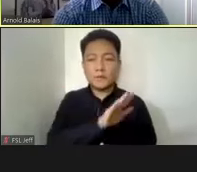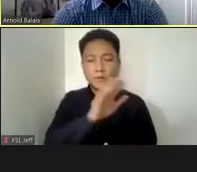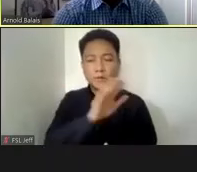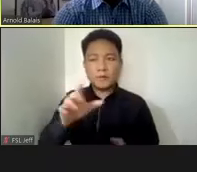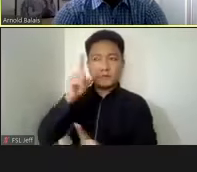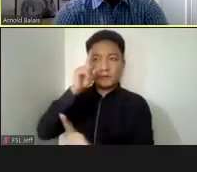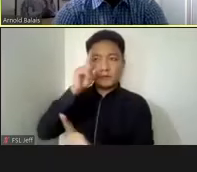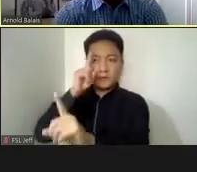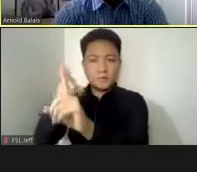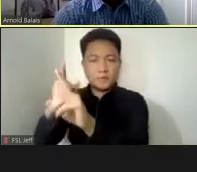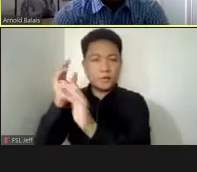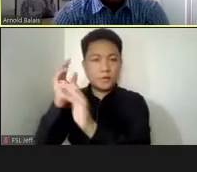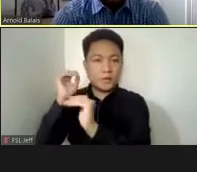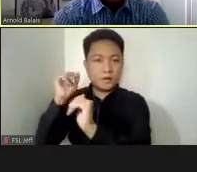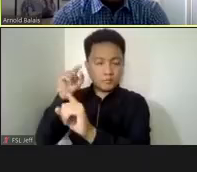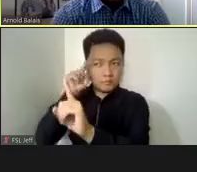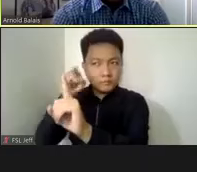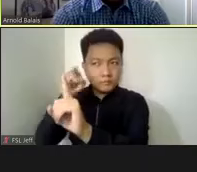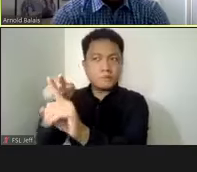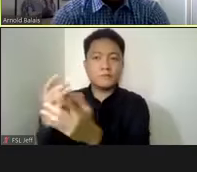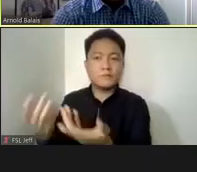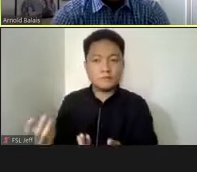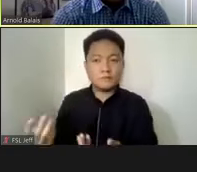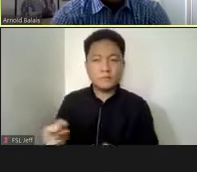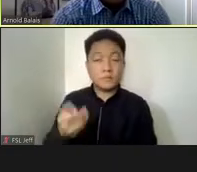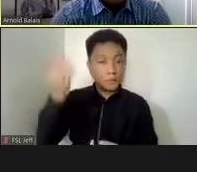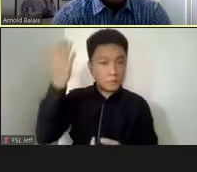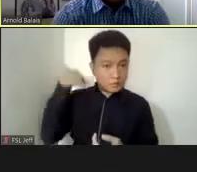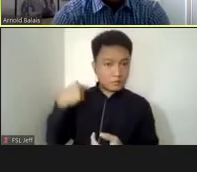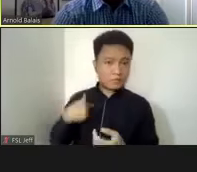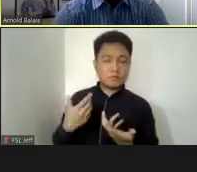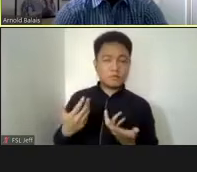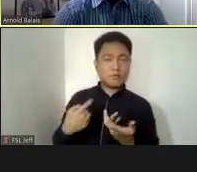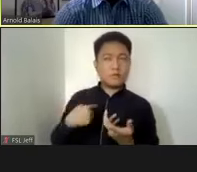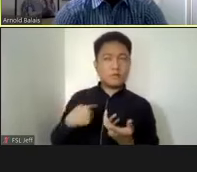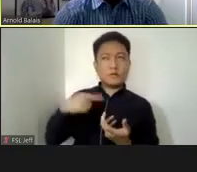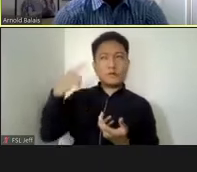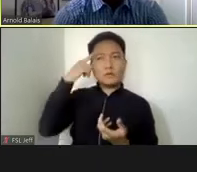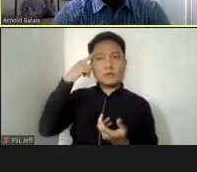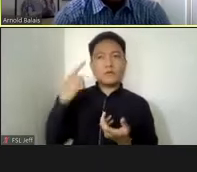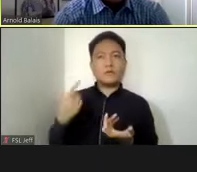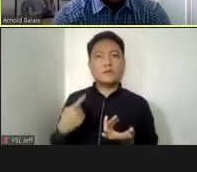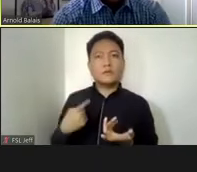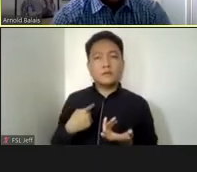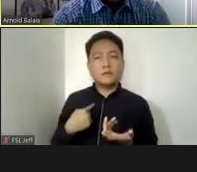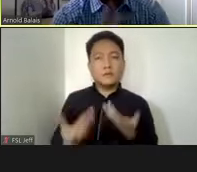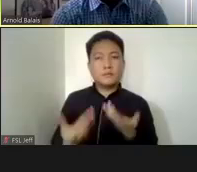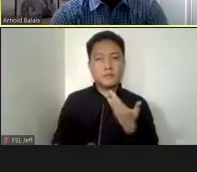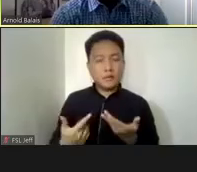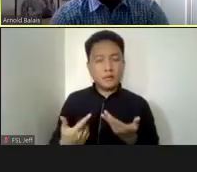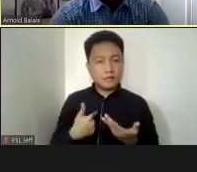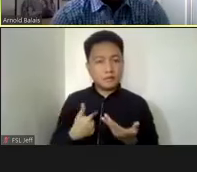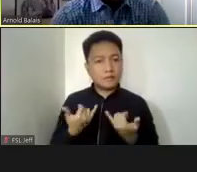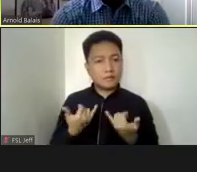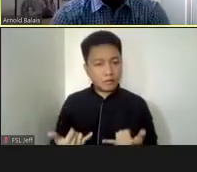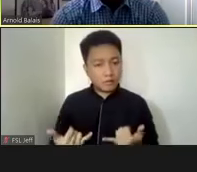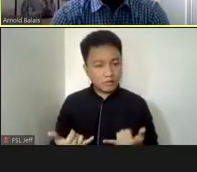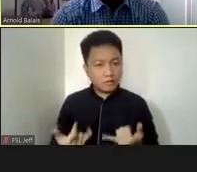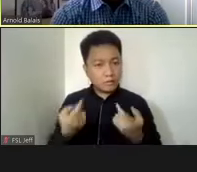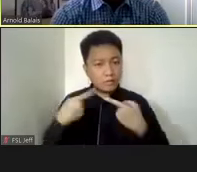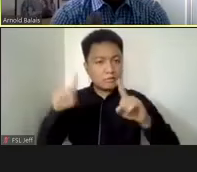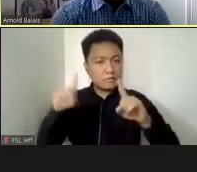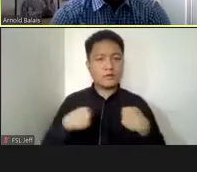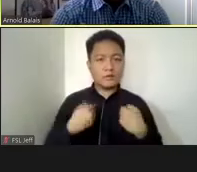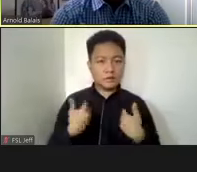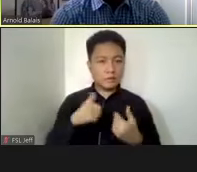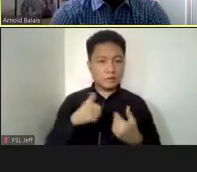magagawa, magkakaasawa ko pala ako, magkakaanak pa ako. Very thankful talaga sa lahat ng mga taong ginamit ng Panginoon